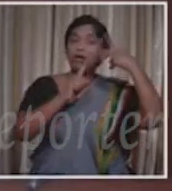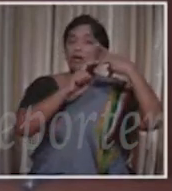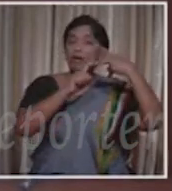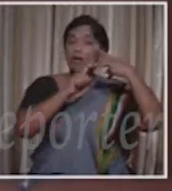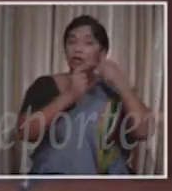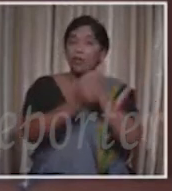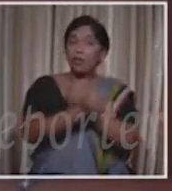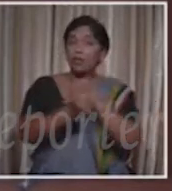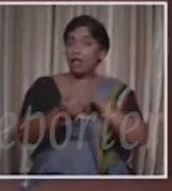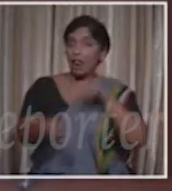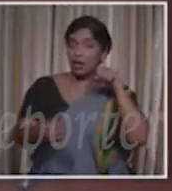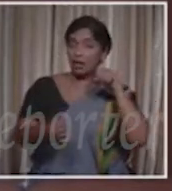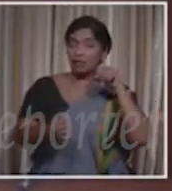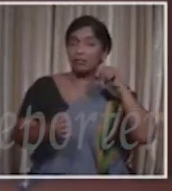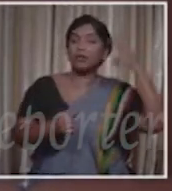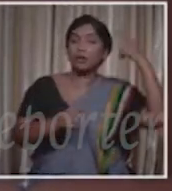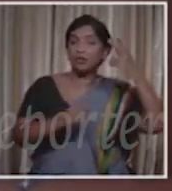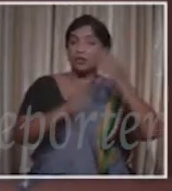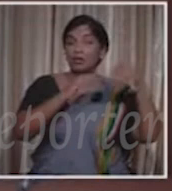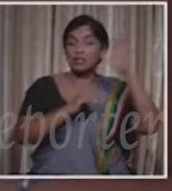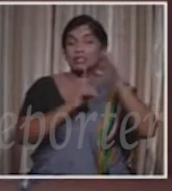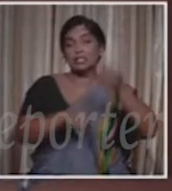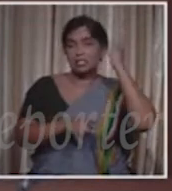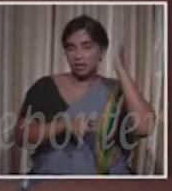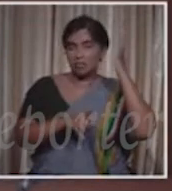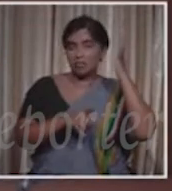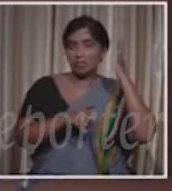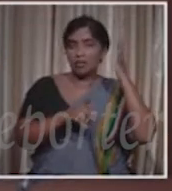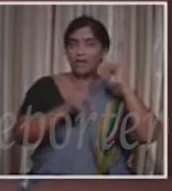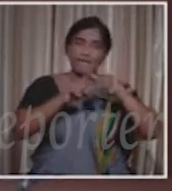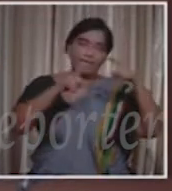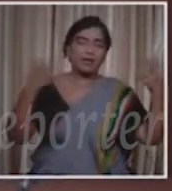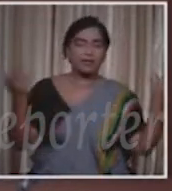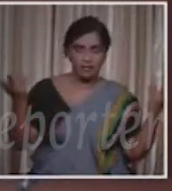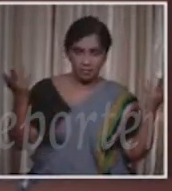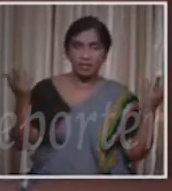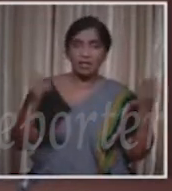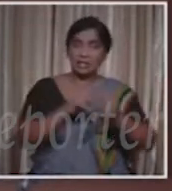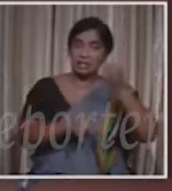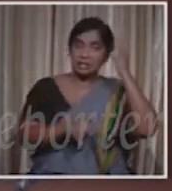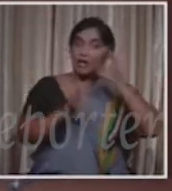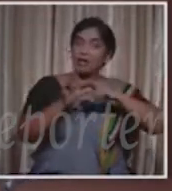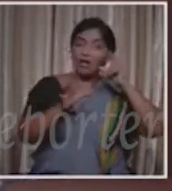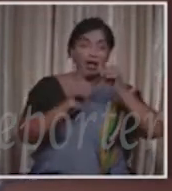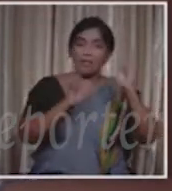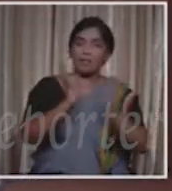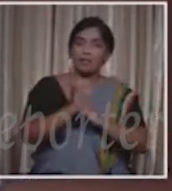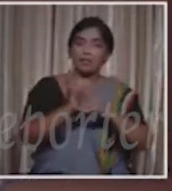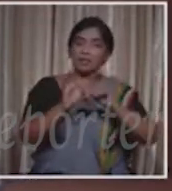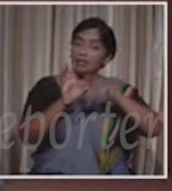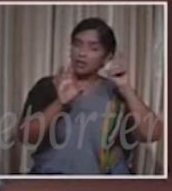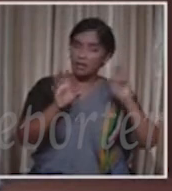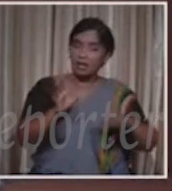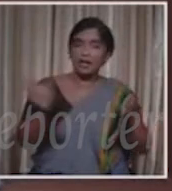කිව්වා කවුද ඉහලින් දෙන්න ජේෂ්ඨ නියෝජ්‍ය පොලිස්පතිට වඩා උඩින් ඉන්නේ කවුද කවුද පොලිස්පති අනිත් එකන කවුද